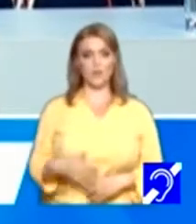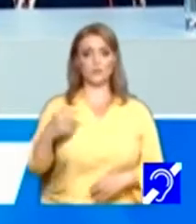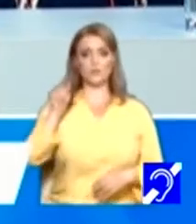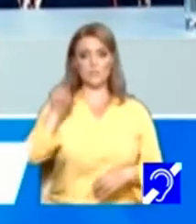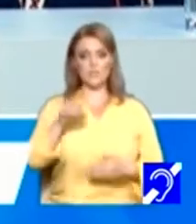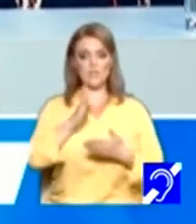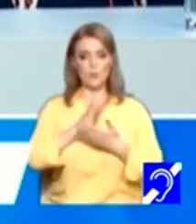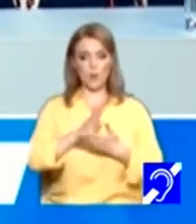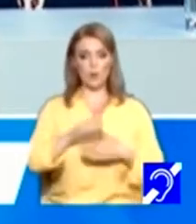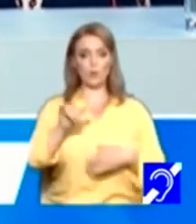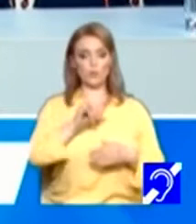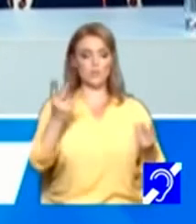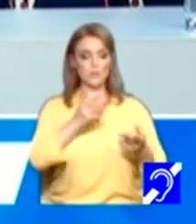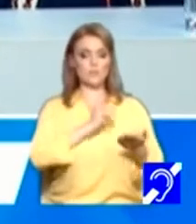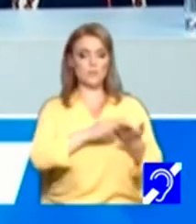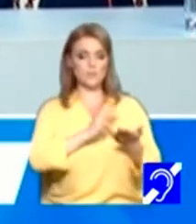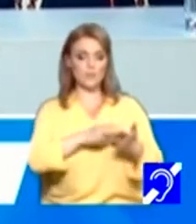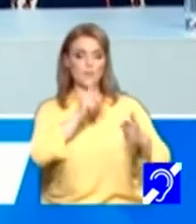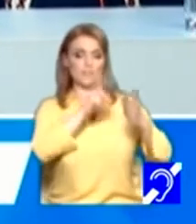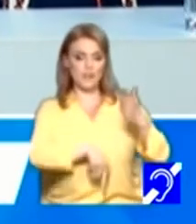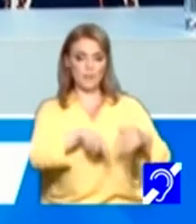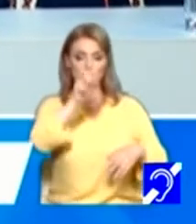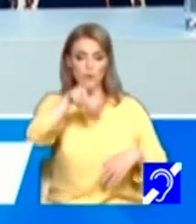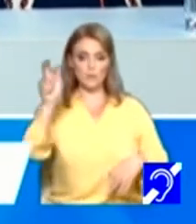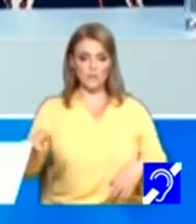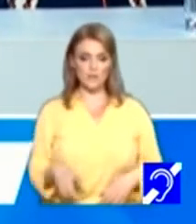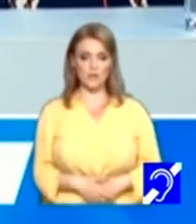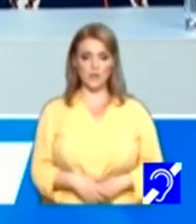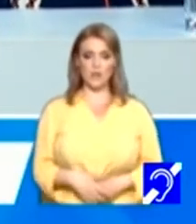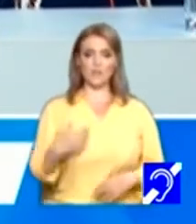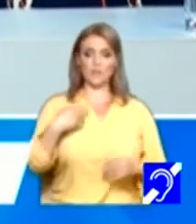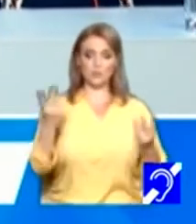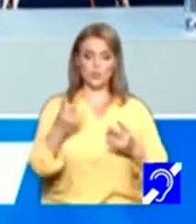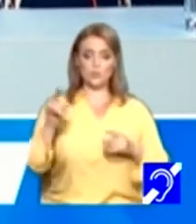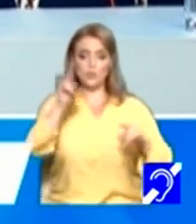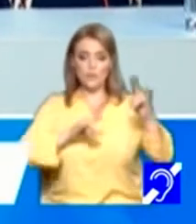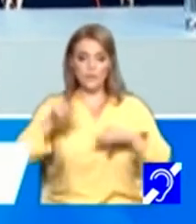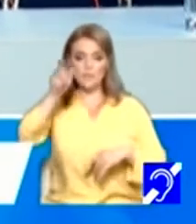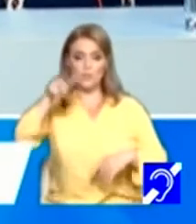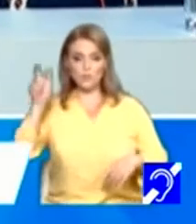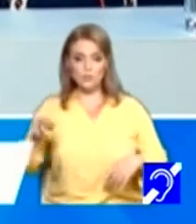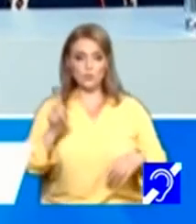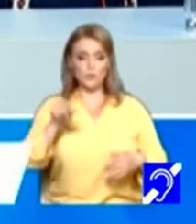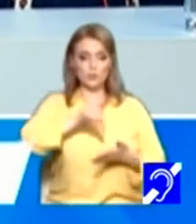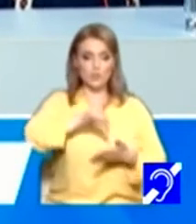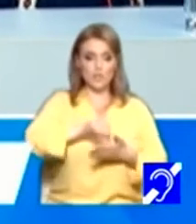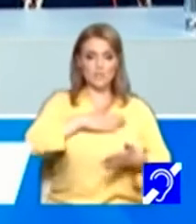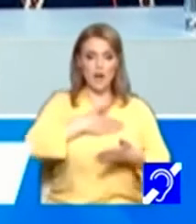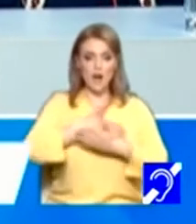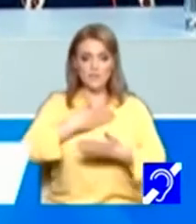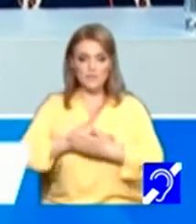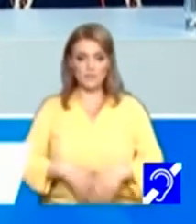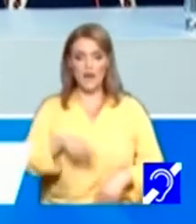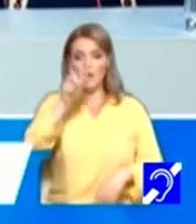să demonstrăm încredere oamenilor și să stimulăm să iasă la vot. Ei sunt sătuli de aceste